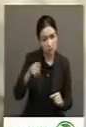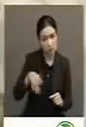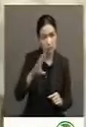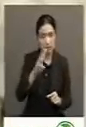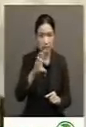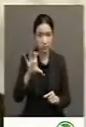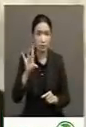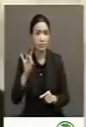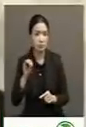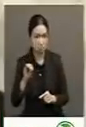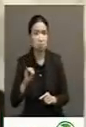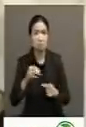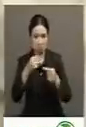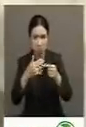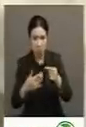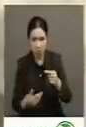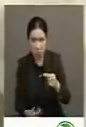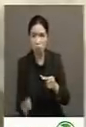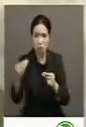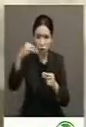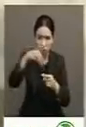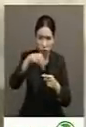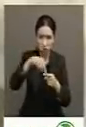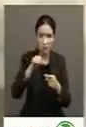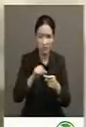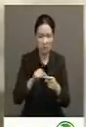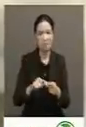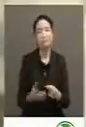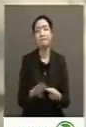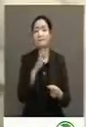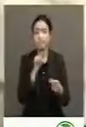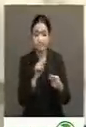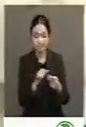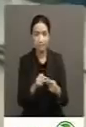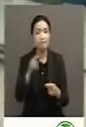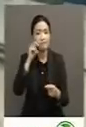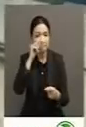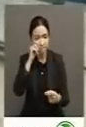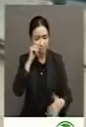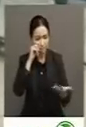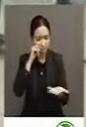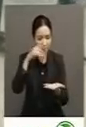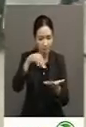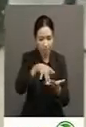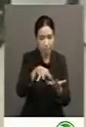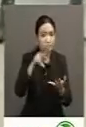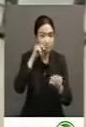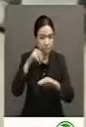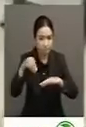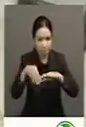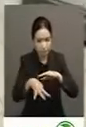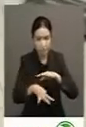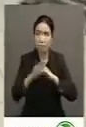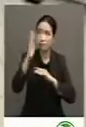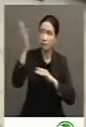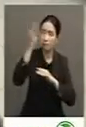8,62ชนิดด้วยกันแล้วถ้าเกิดก้นบุหรี่เนี่ยไปสัมผัสกับนน้ำแสงแดดหรือว่าอากาศก็จะยิ่งสร้าง